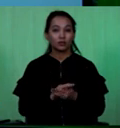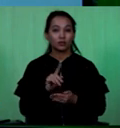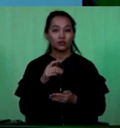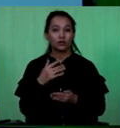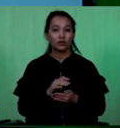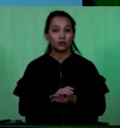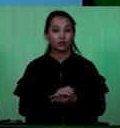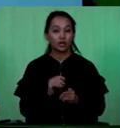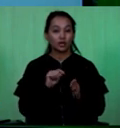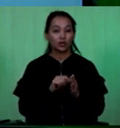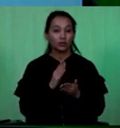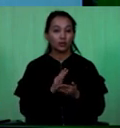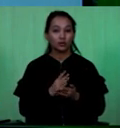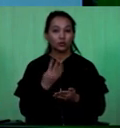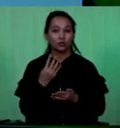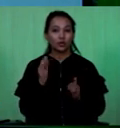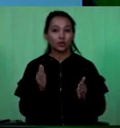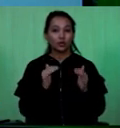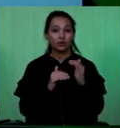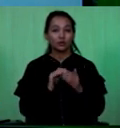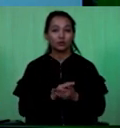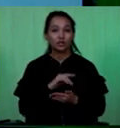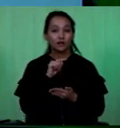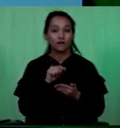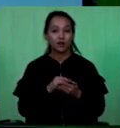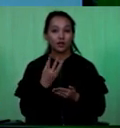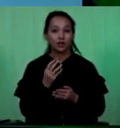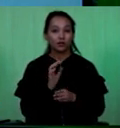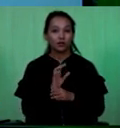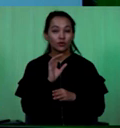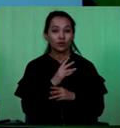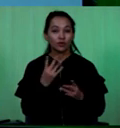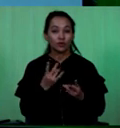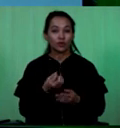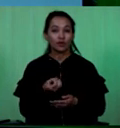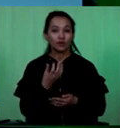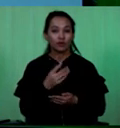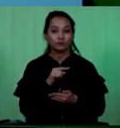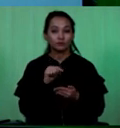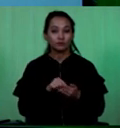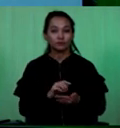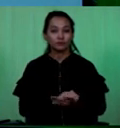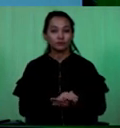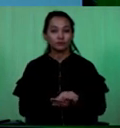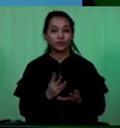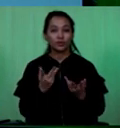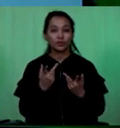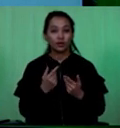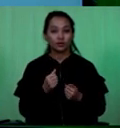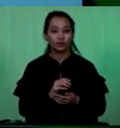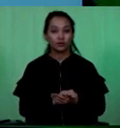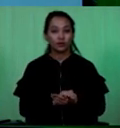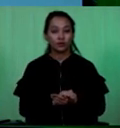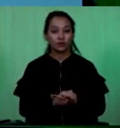donadan 4 yashik. Savol, yana berilishi kerak, noma'lum. Biz yechimni